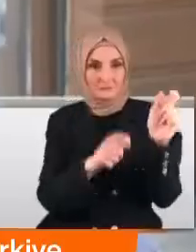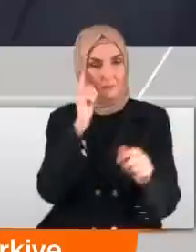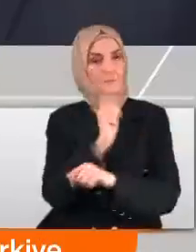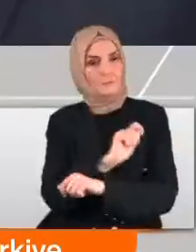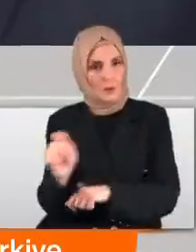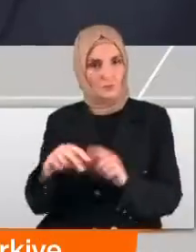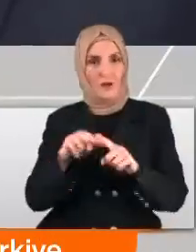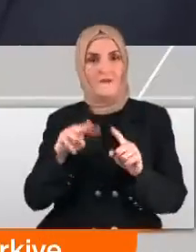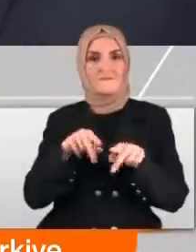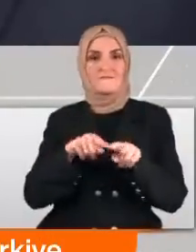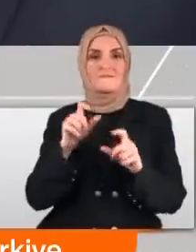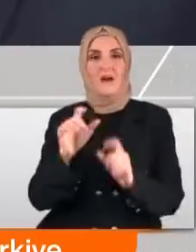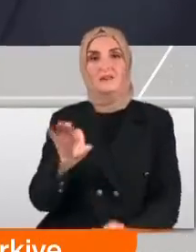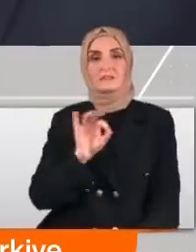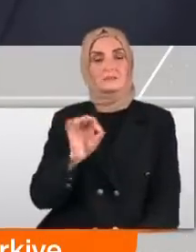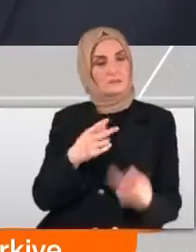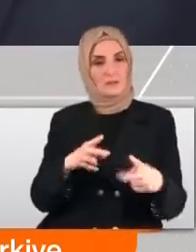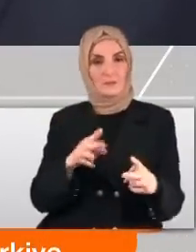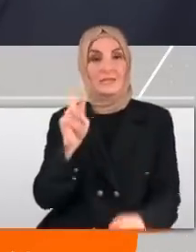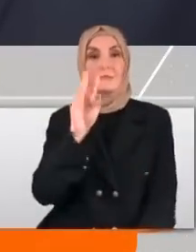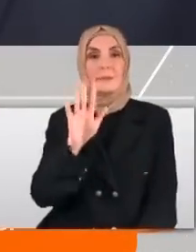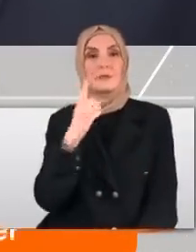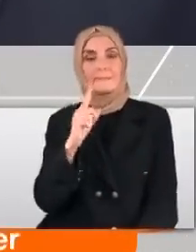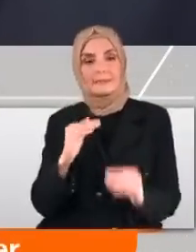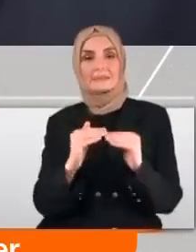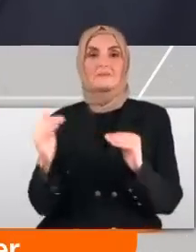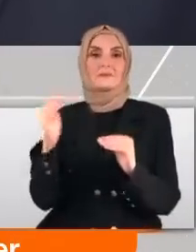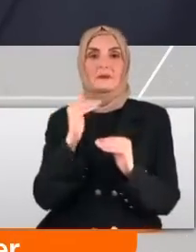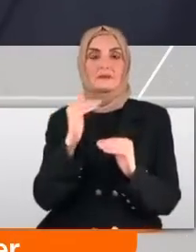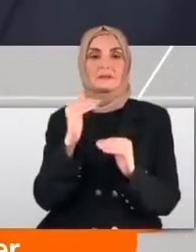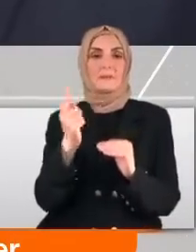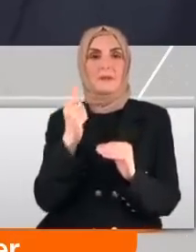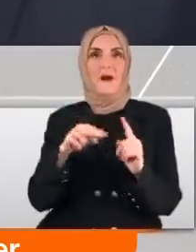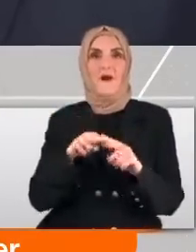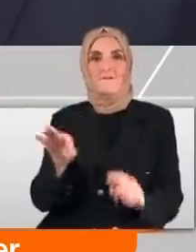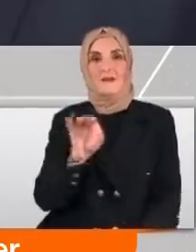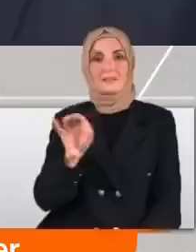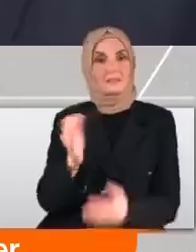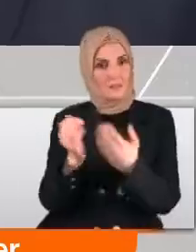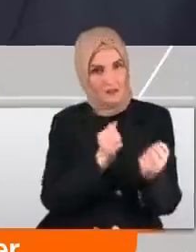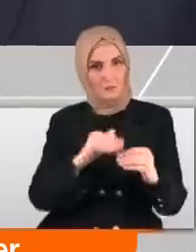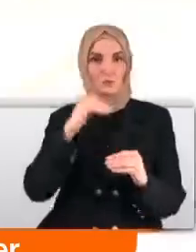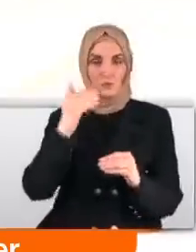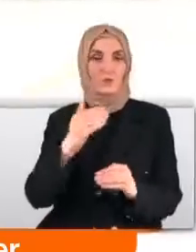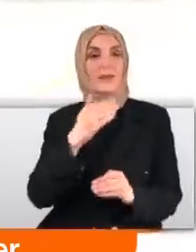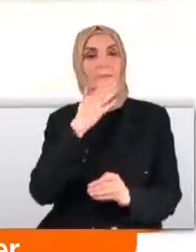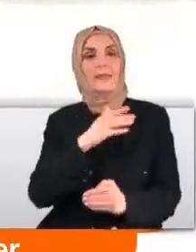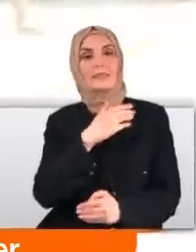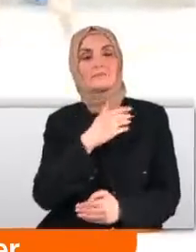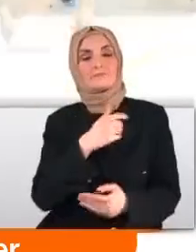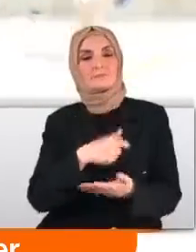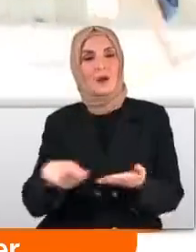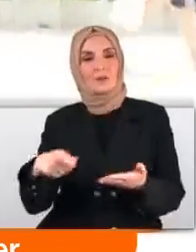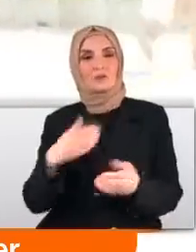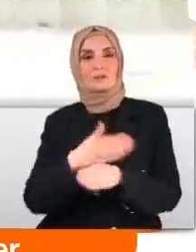Rahatlarız yani biraz. 25 bin liranın üzerinde bir avansı alıp ve bu avans da daha sonra emekli maaşlarından taksitlerle kesilebilir. Allah razı olsun